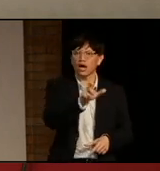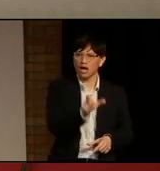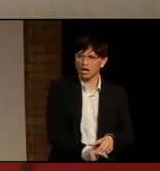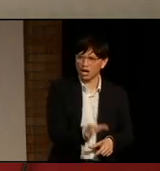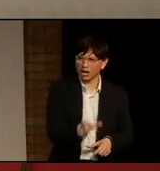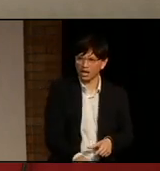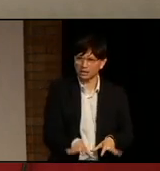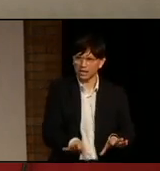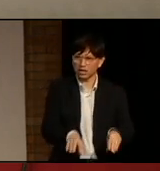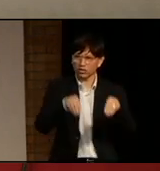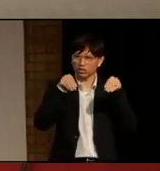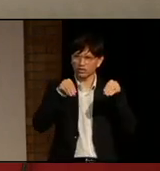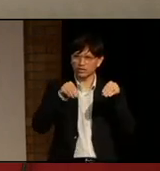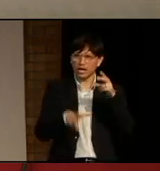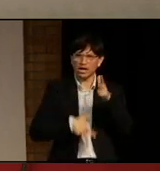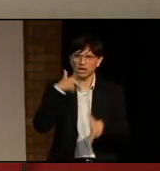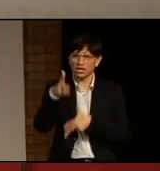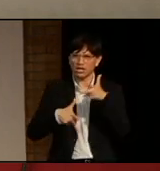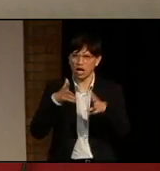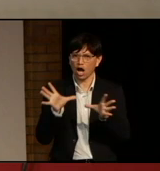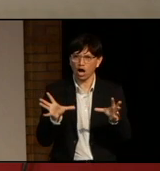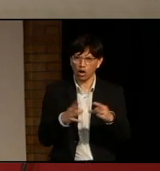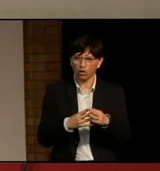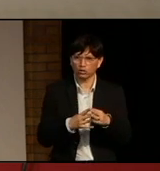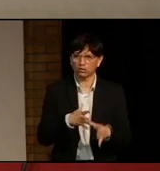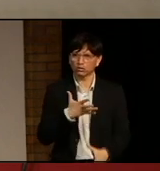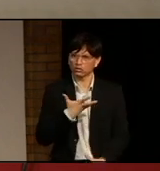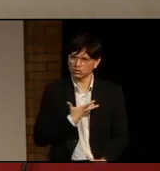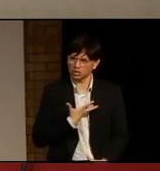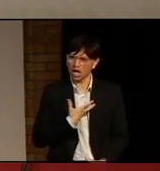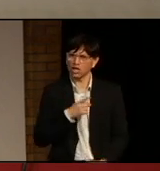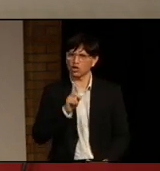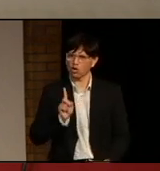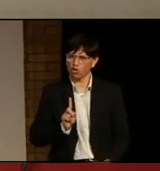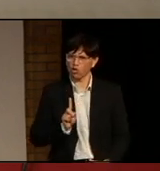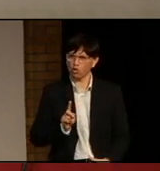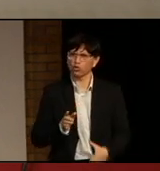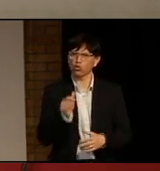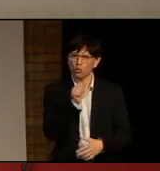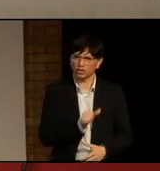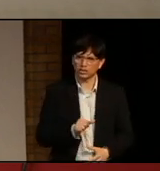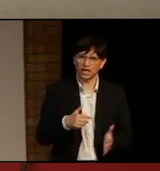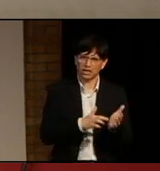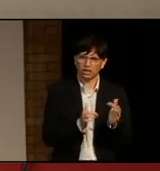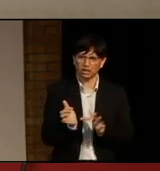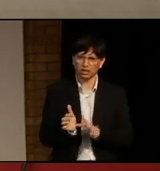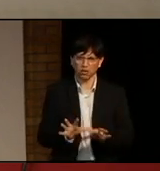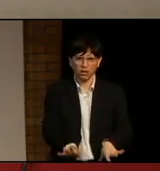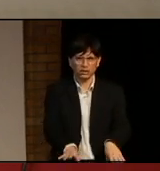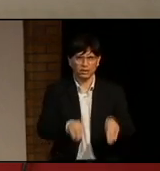percorso di apprendimento del linguaggio dei segni sono stati o no evangelizzati per primi questa